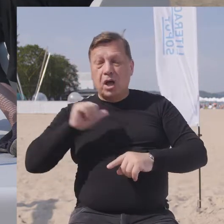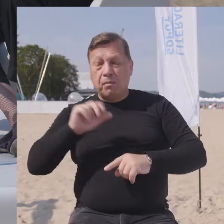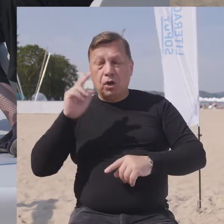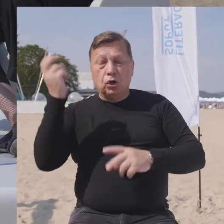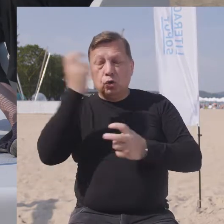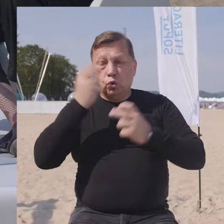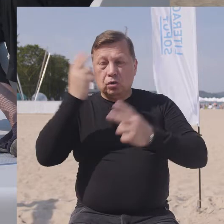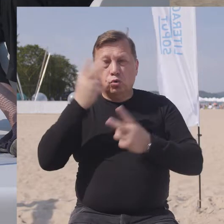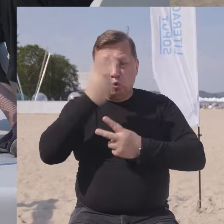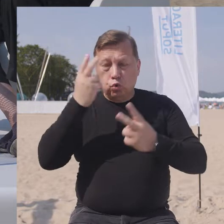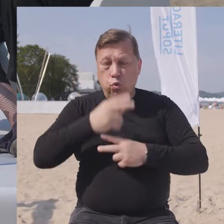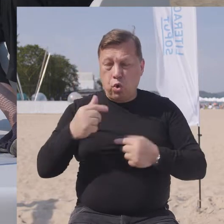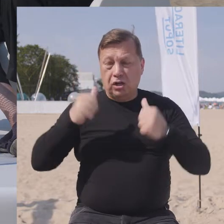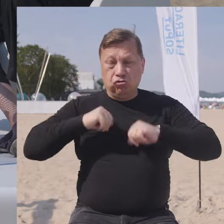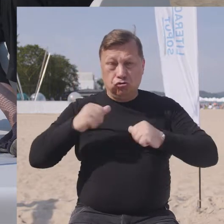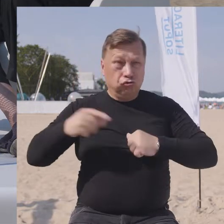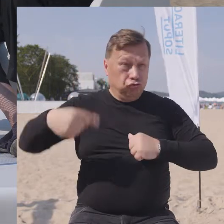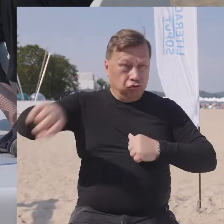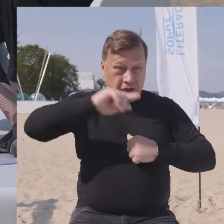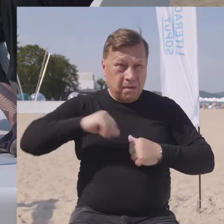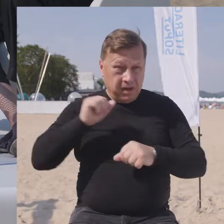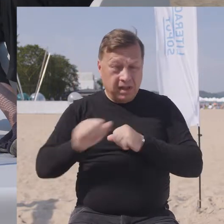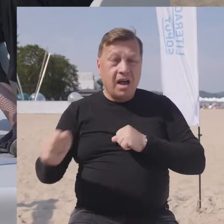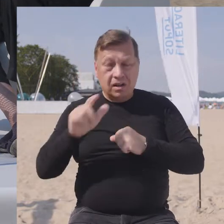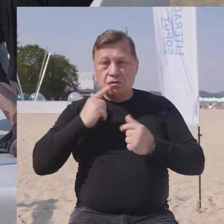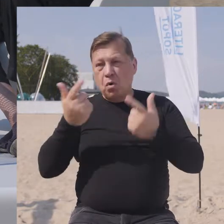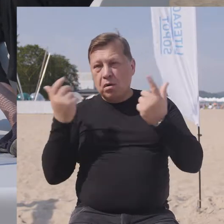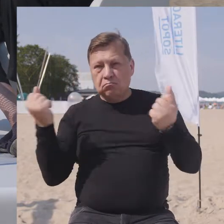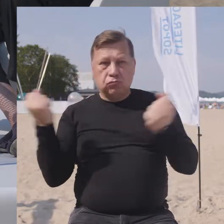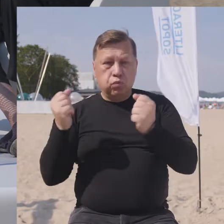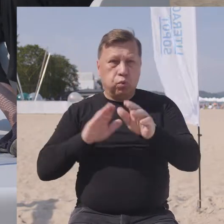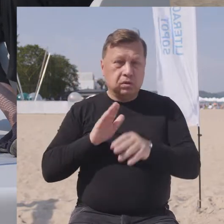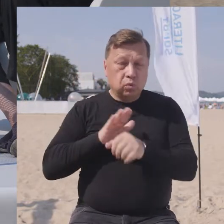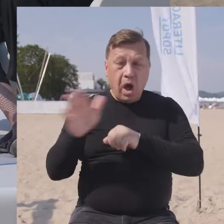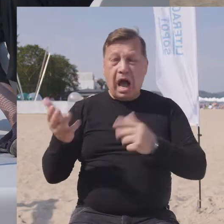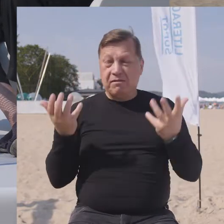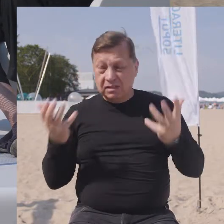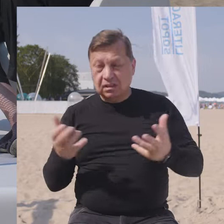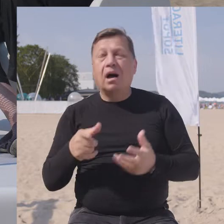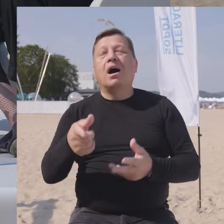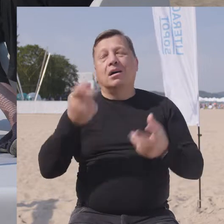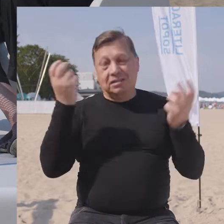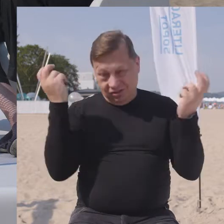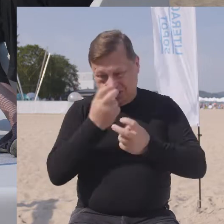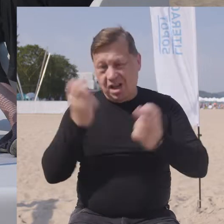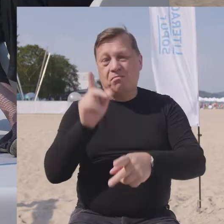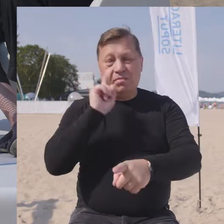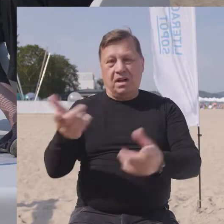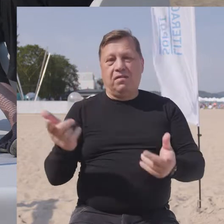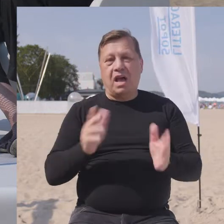bohaterach, bohaterkach jest czymś bardzo ciekawym, bo dotyczy, no właśnie wyszliśmy od literatury,